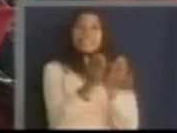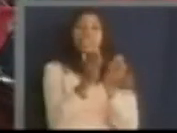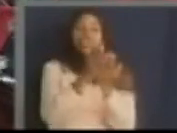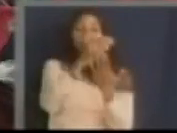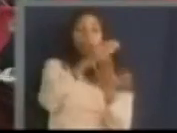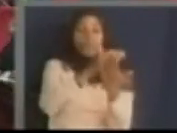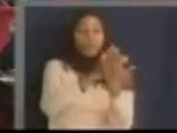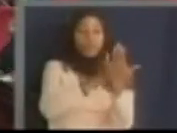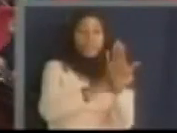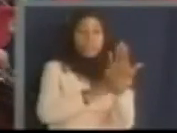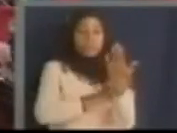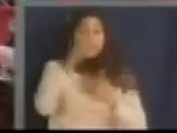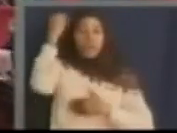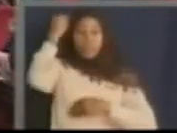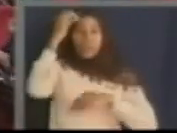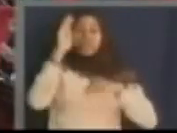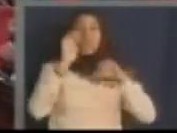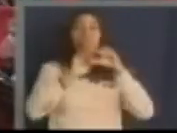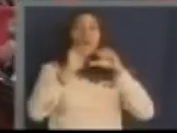Waheshimiwa wajumbe,